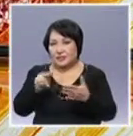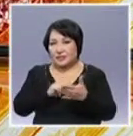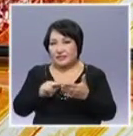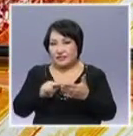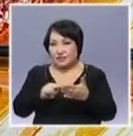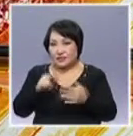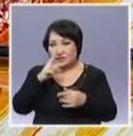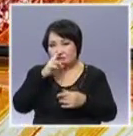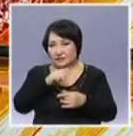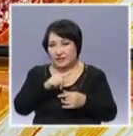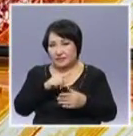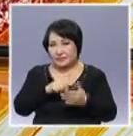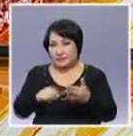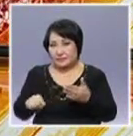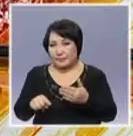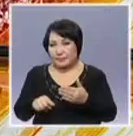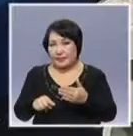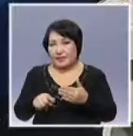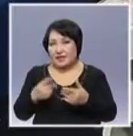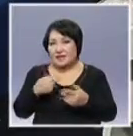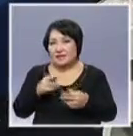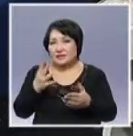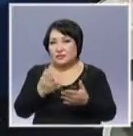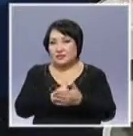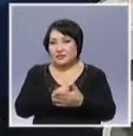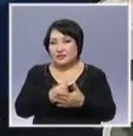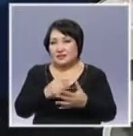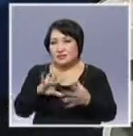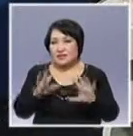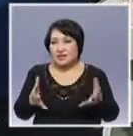когда наши работники